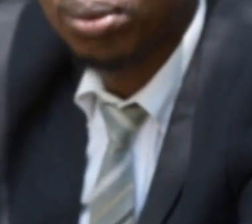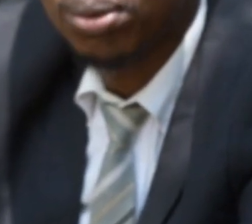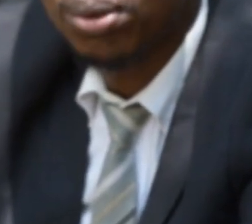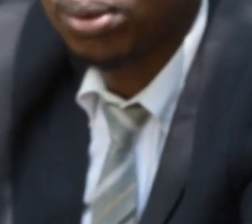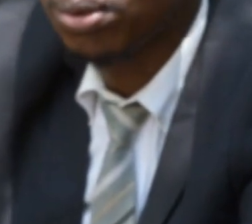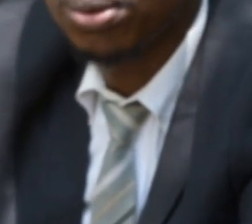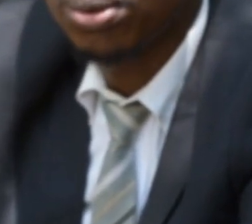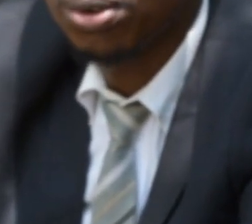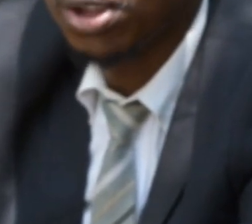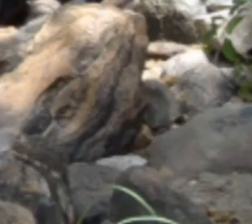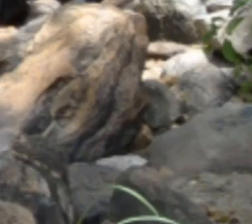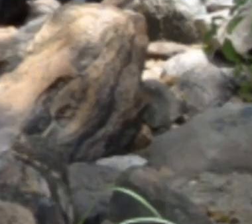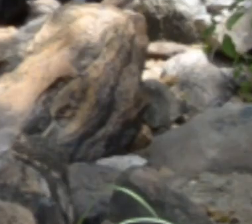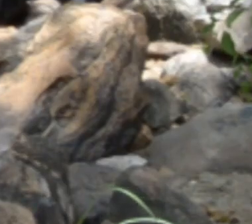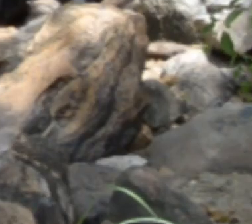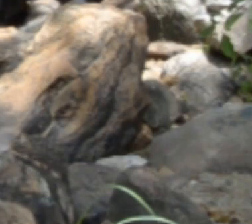basai guru,